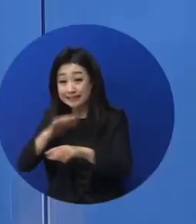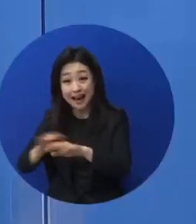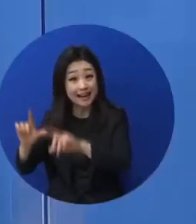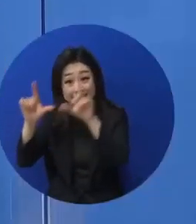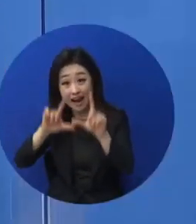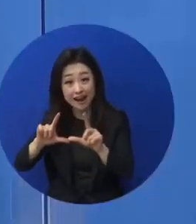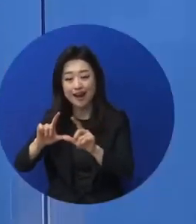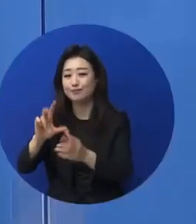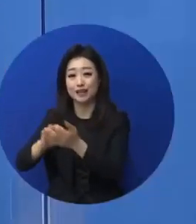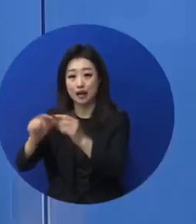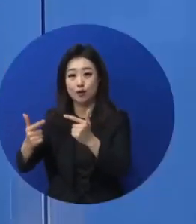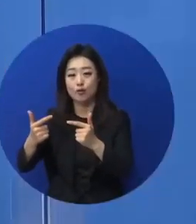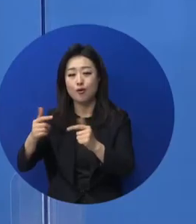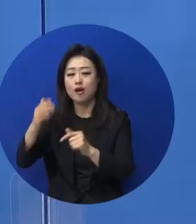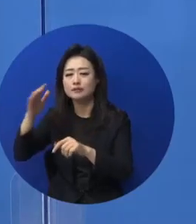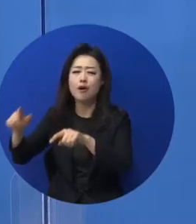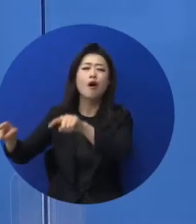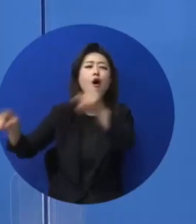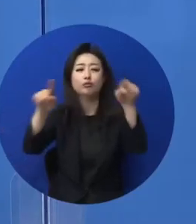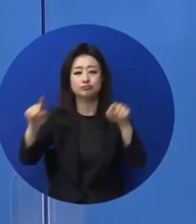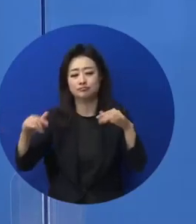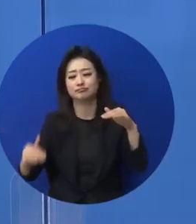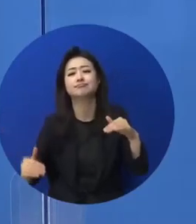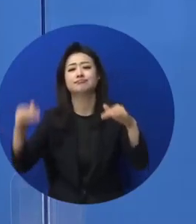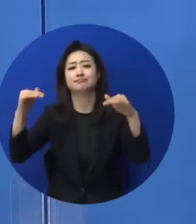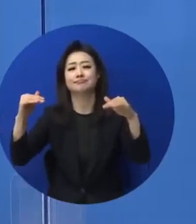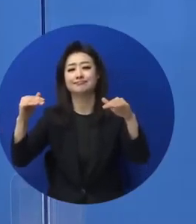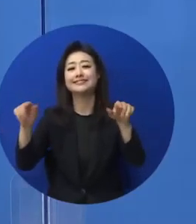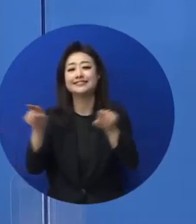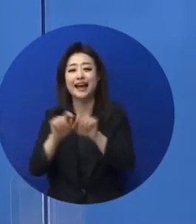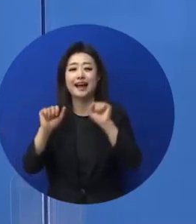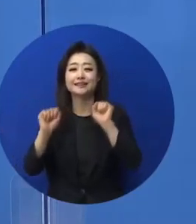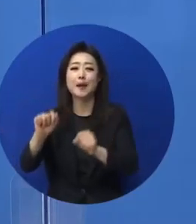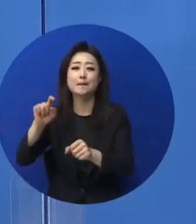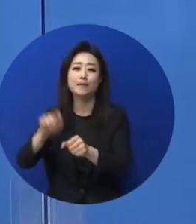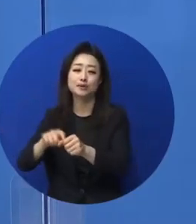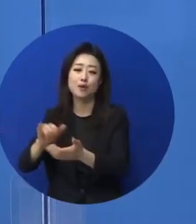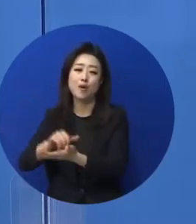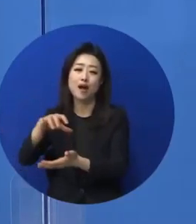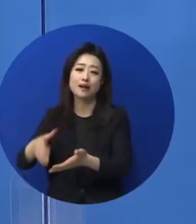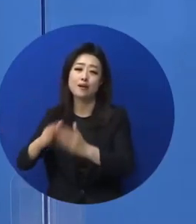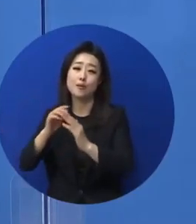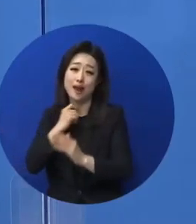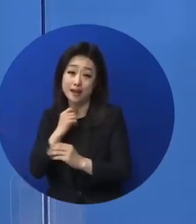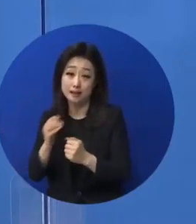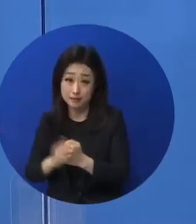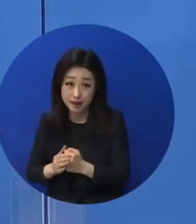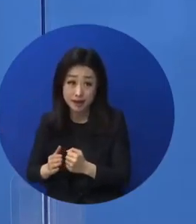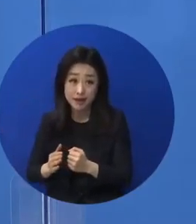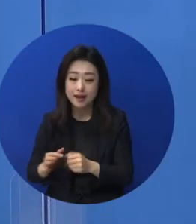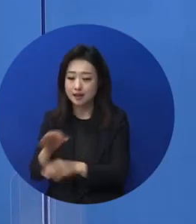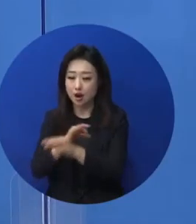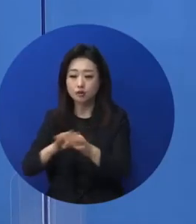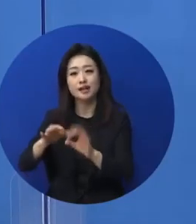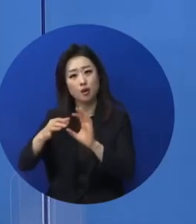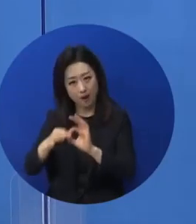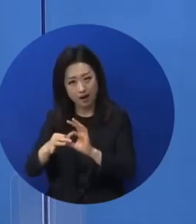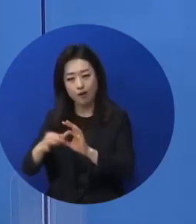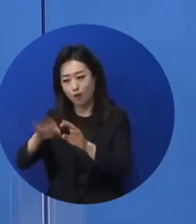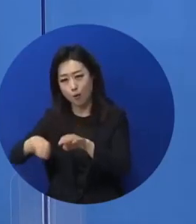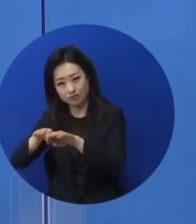함께 다 같이 대한민국이 고르게 잘 살자라고 하는 상생을 표현하는 공항이라고 생각합니다. 그래서 경제공항,